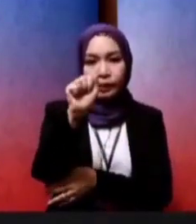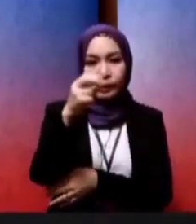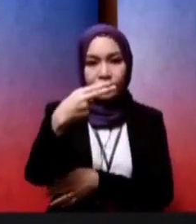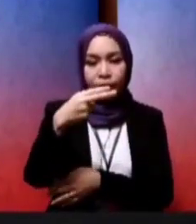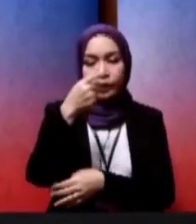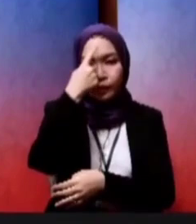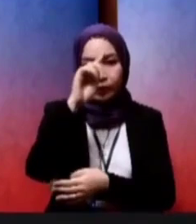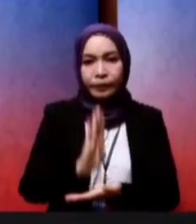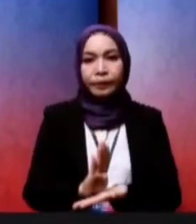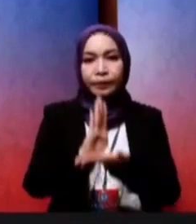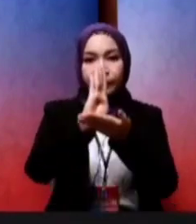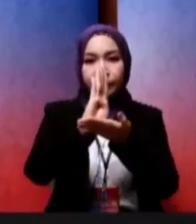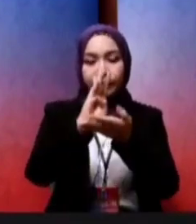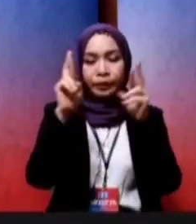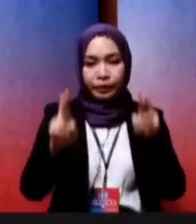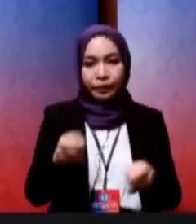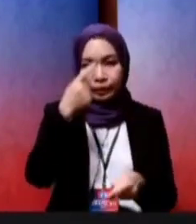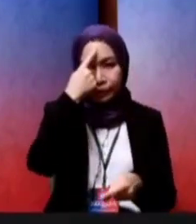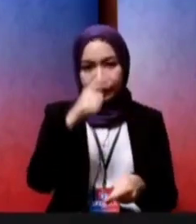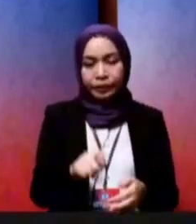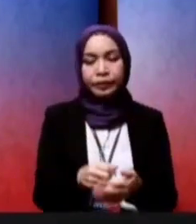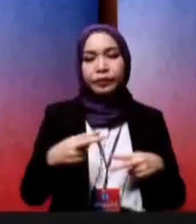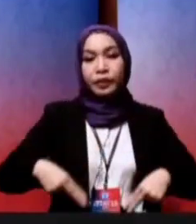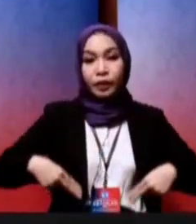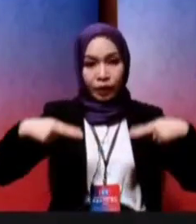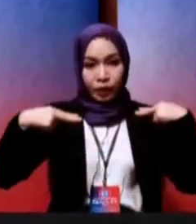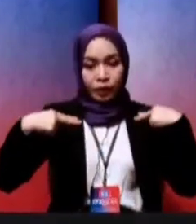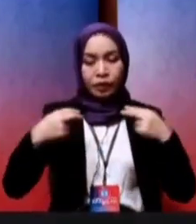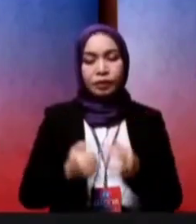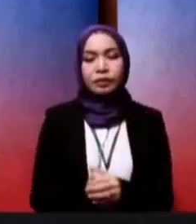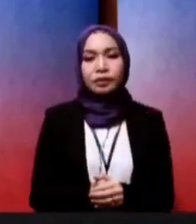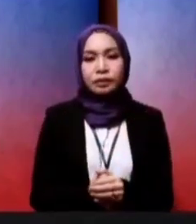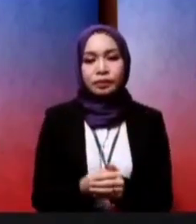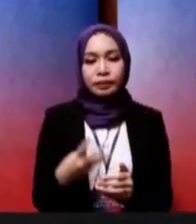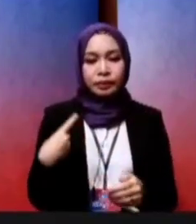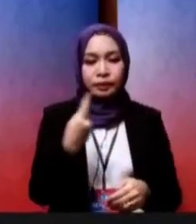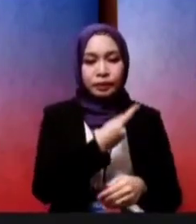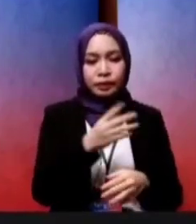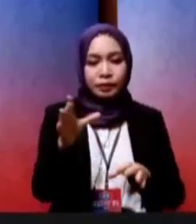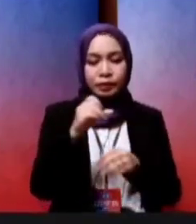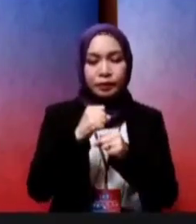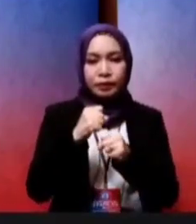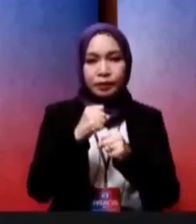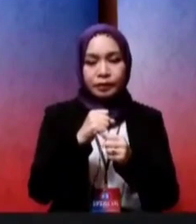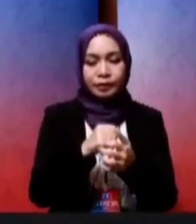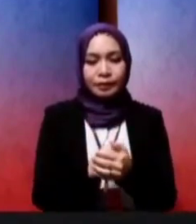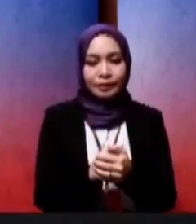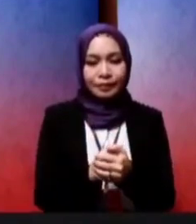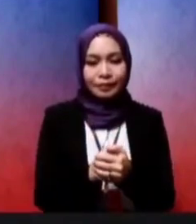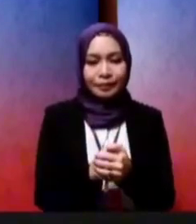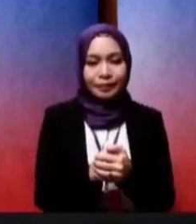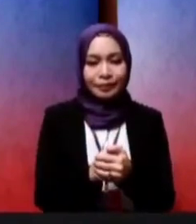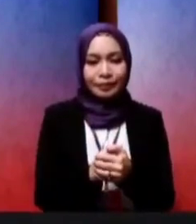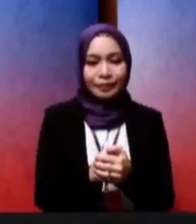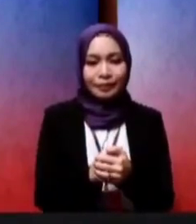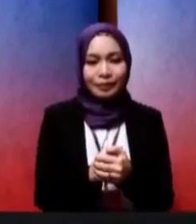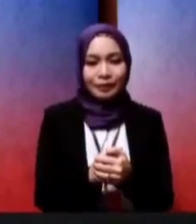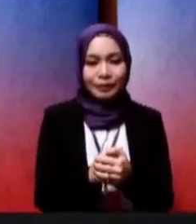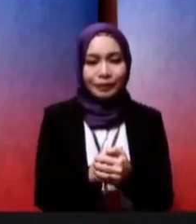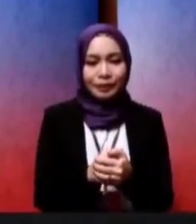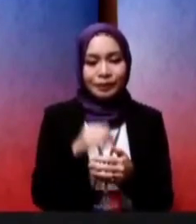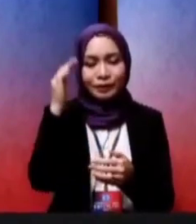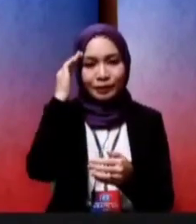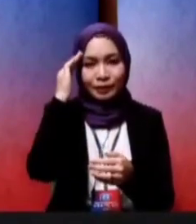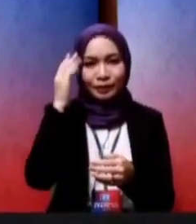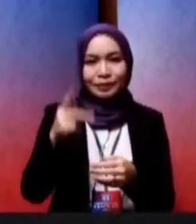rakyat untuk bernafas kita juga ambil maklum saudarasaudari tadi banyak otai-otai kita banyak warga-warga